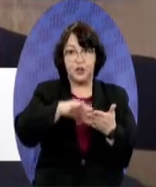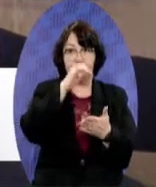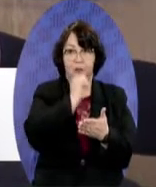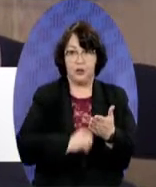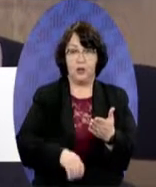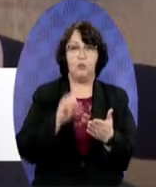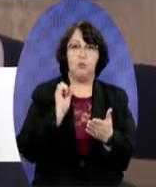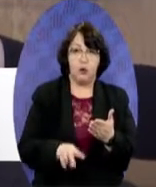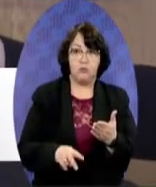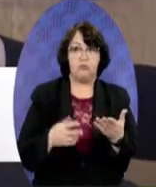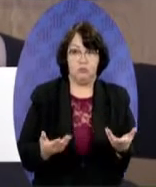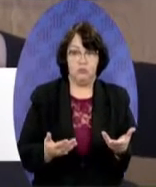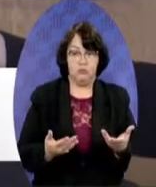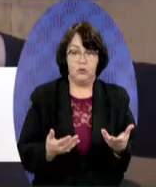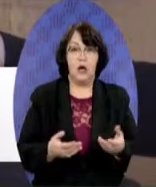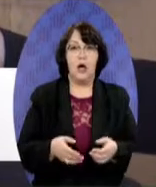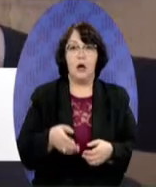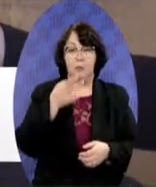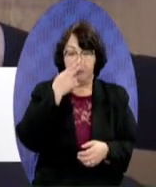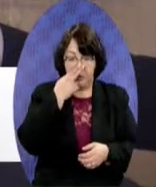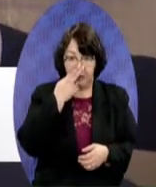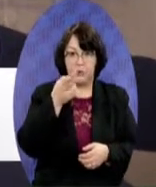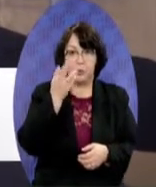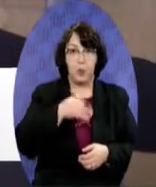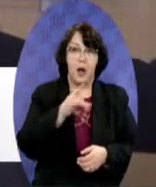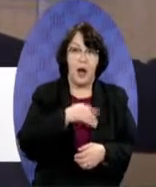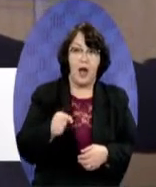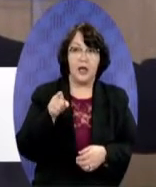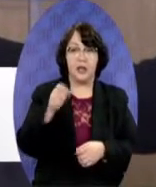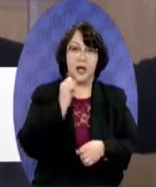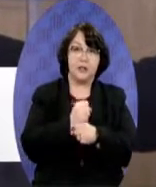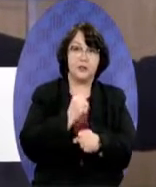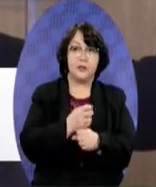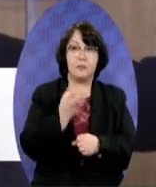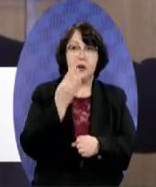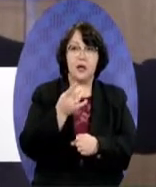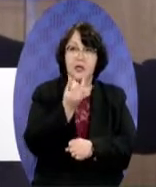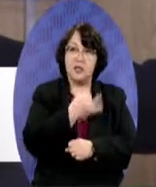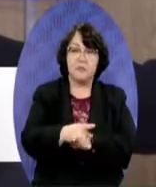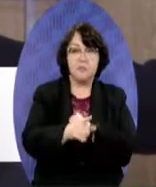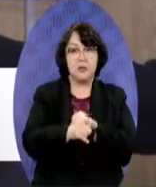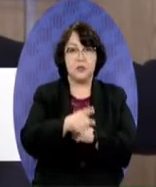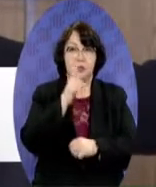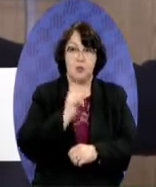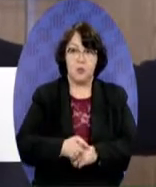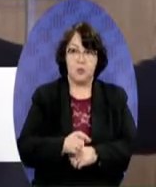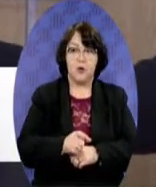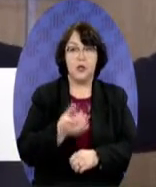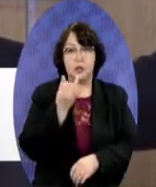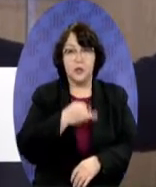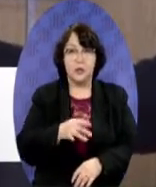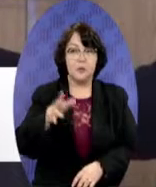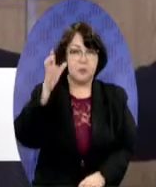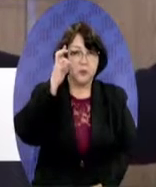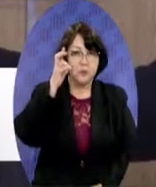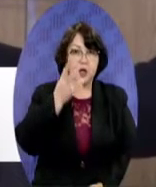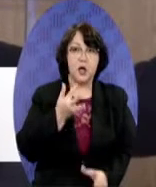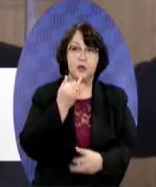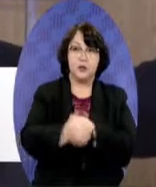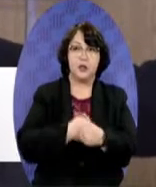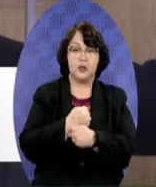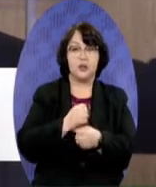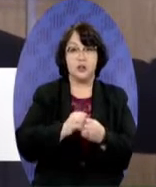юм бол тэрнээс ш дуртай үедээ өнөөдөр энэ ажлын байран дээр ийм албан ийм мэрэгчлэлтэй ийм одоо боловсралтай эдэн жил ажилласан